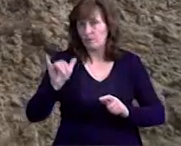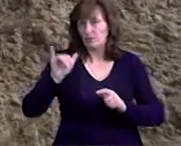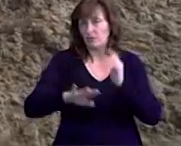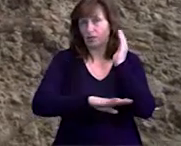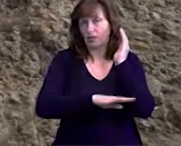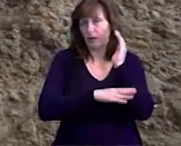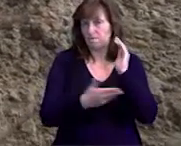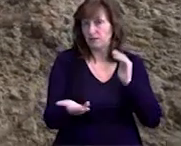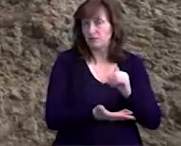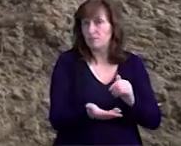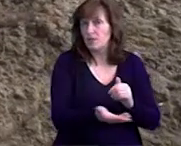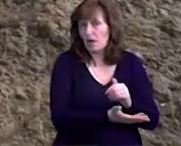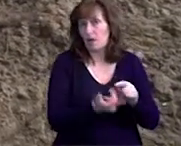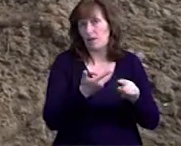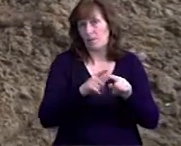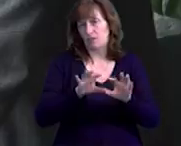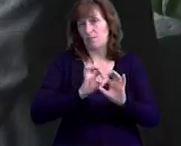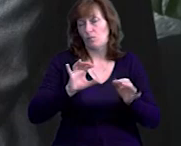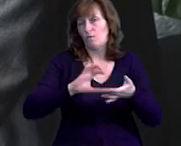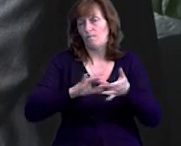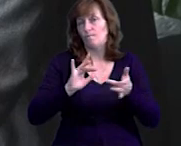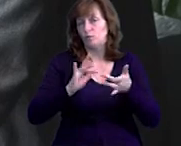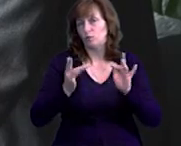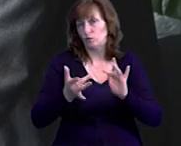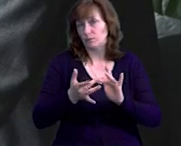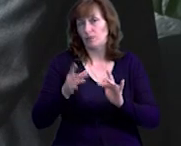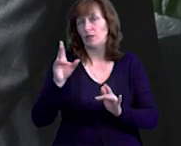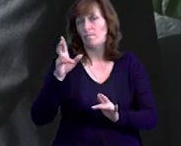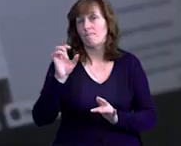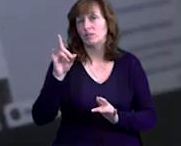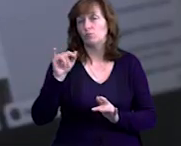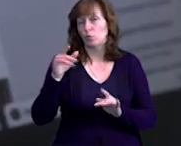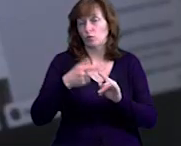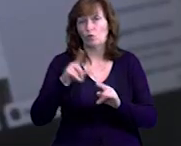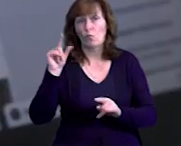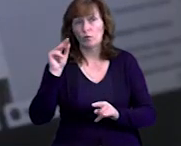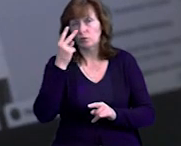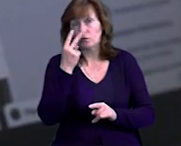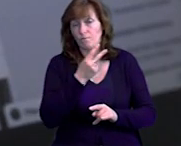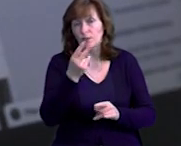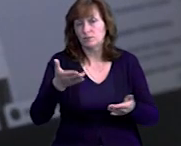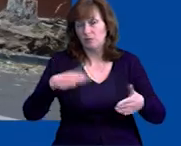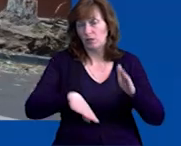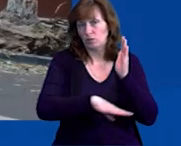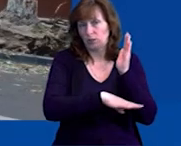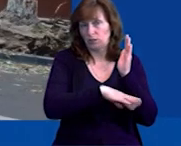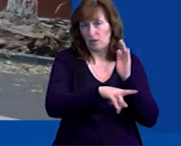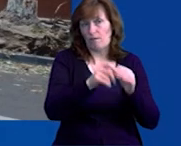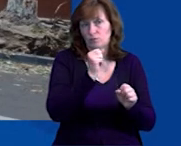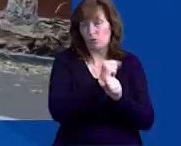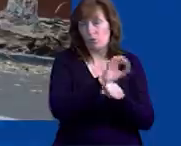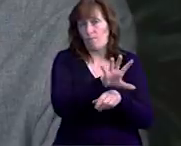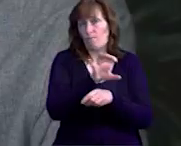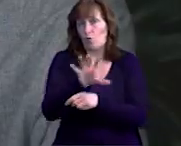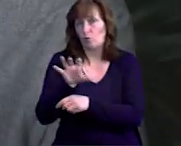Дерева спиляли. Про це на своїй сторінці у соцмережі написав голова ГО «Екомісто» Сергій Безбородько. В понеділок він побачив залишки дерев і зробив